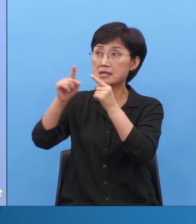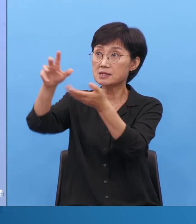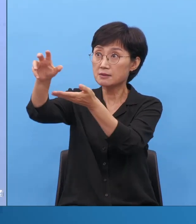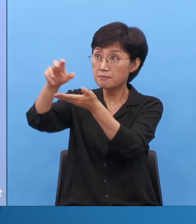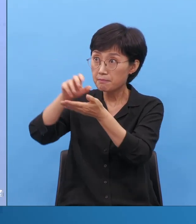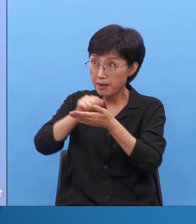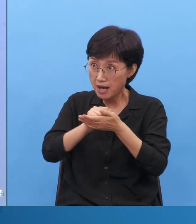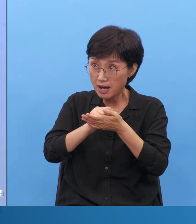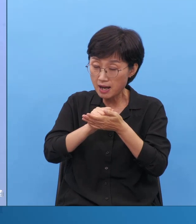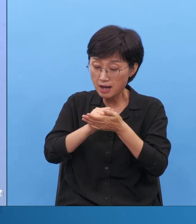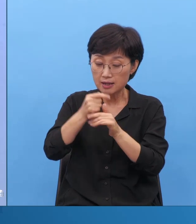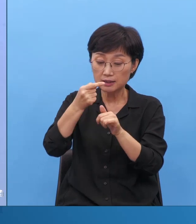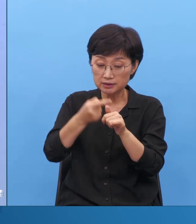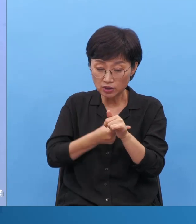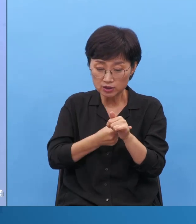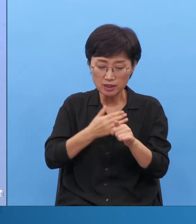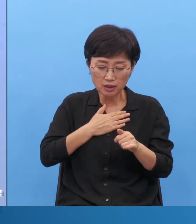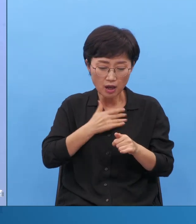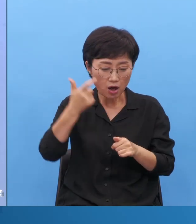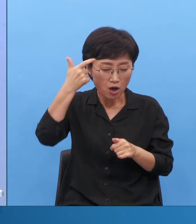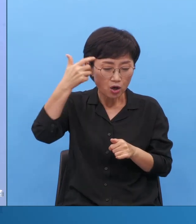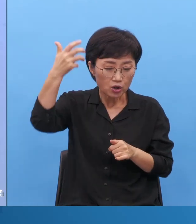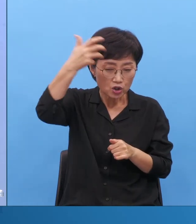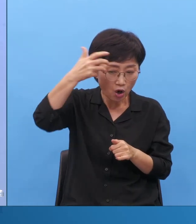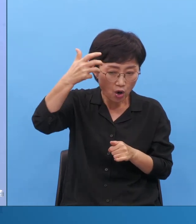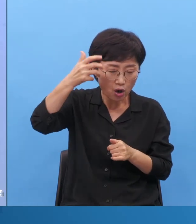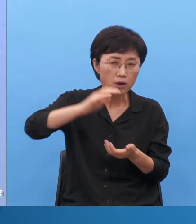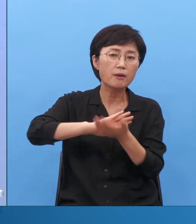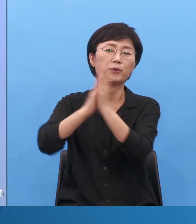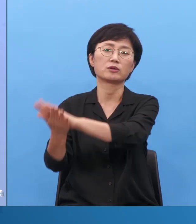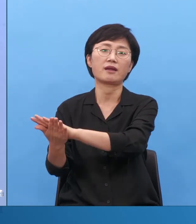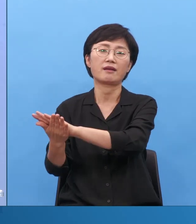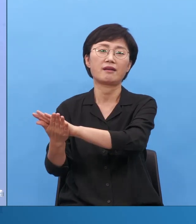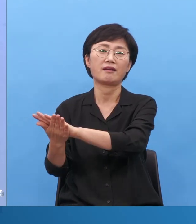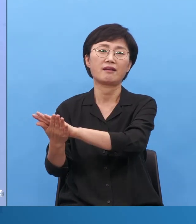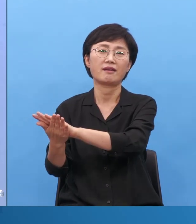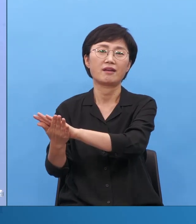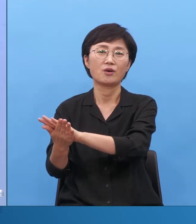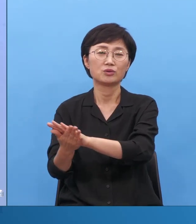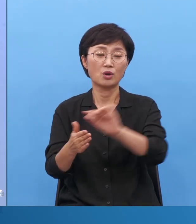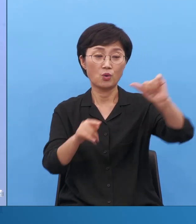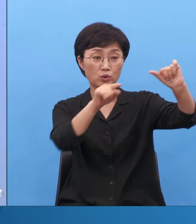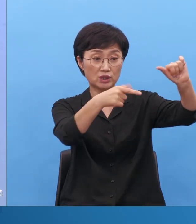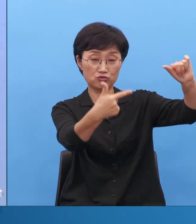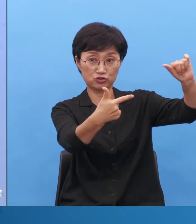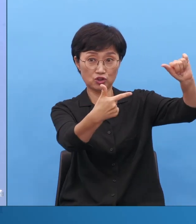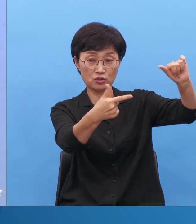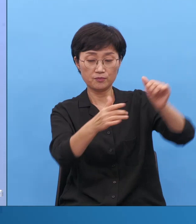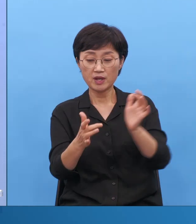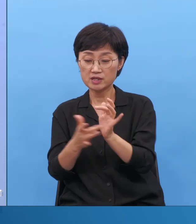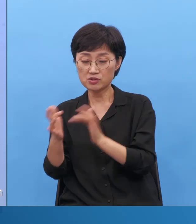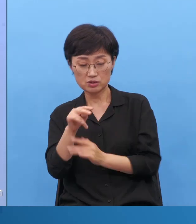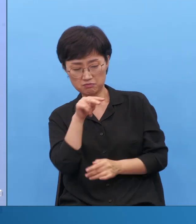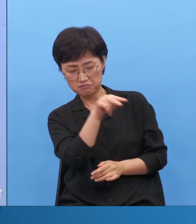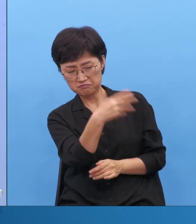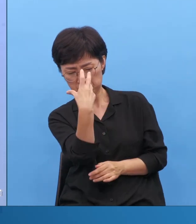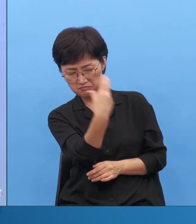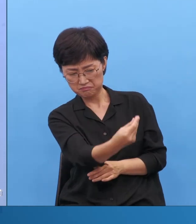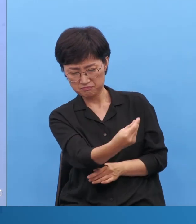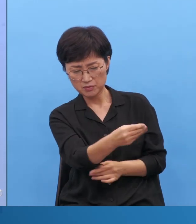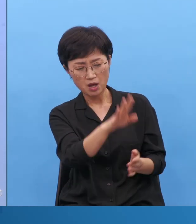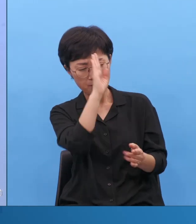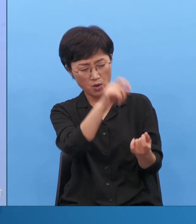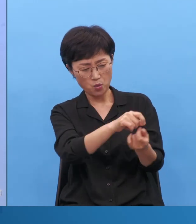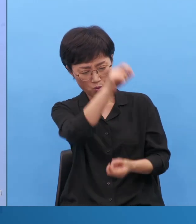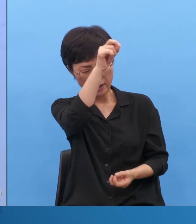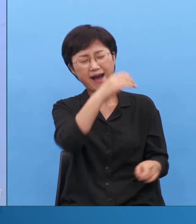영적 상태가 뒤집어져 버려. For your spiritual state to completely change because the word is upon you. 6절에 예수께서 오래된 줄 아시고 네가